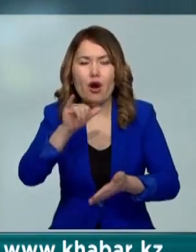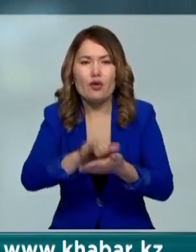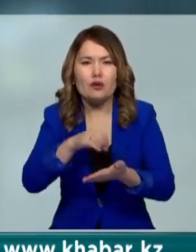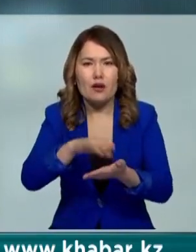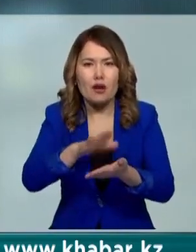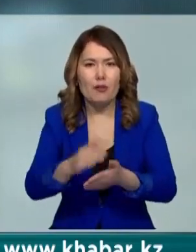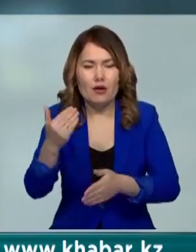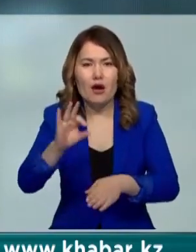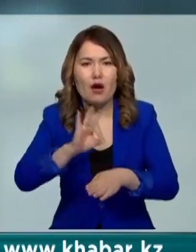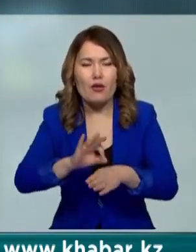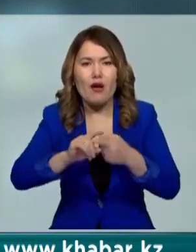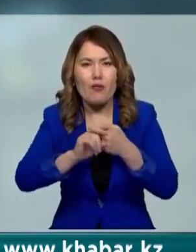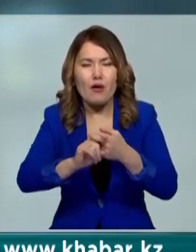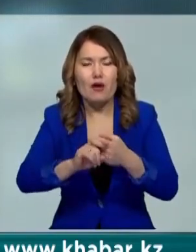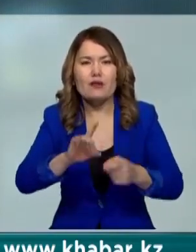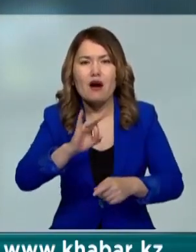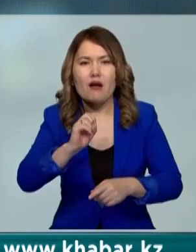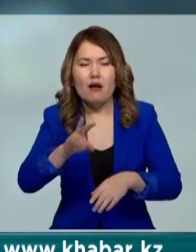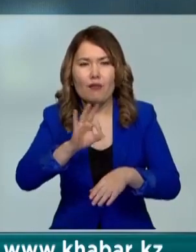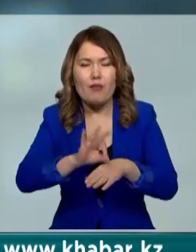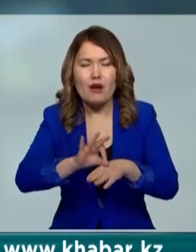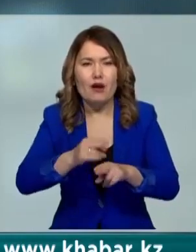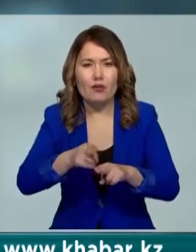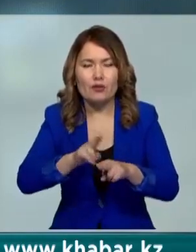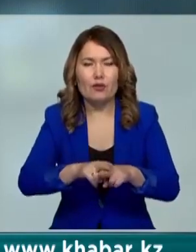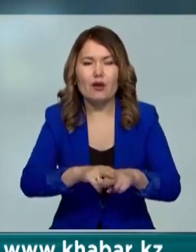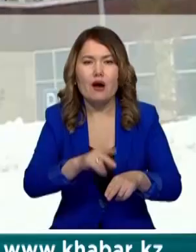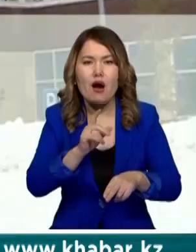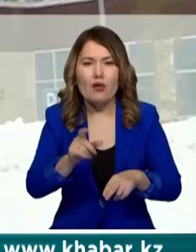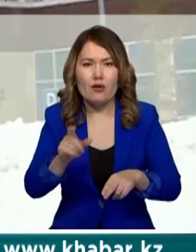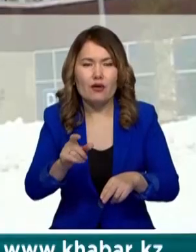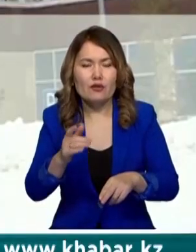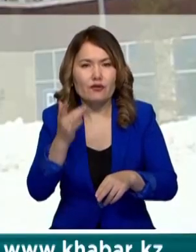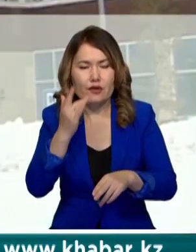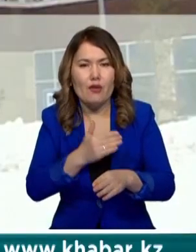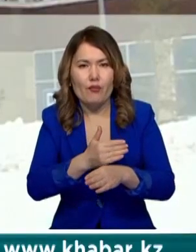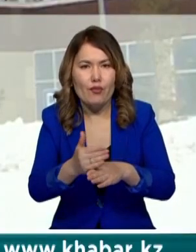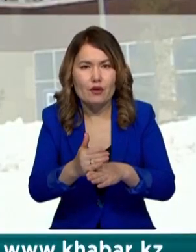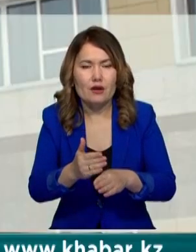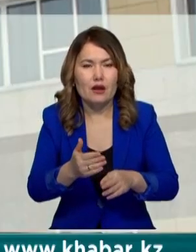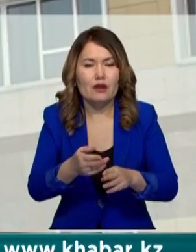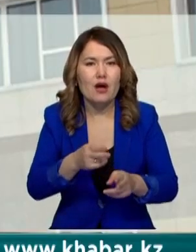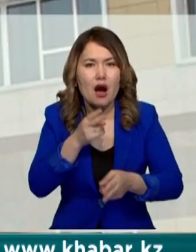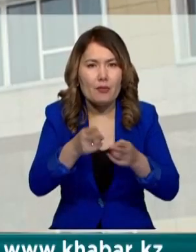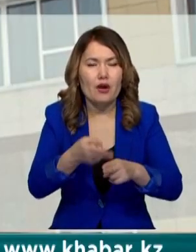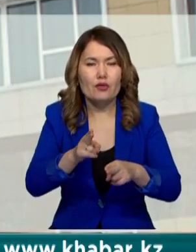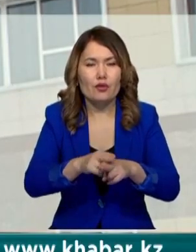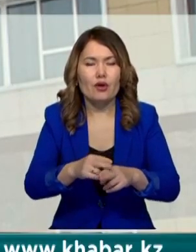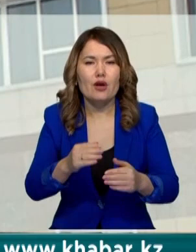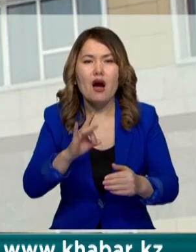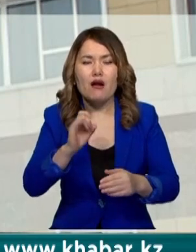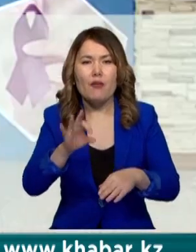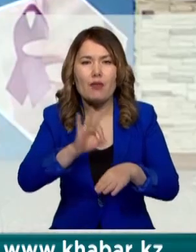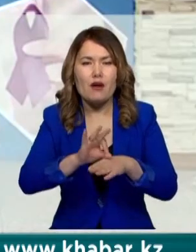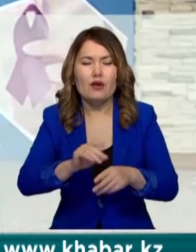Олардың көпшілігі дерті асқынғаннан кейін ғана ақ халаттылардың көмегіне жүгінеді. Дүниежүзілік қатерлі ісікке қарсы күрес күніне орай